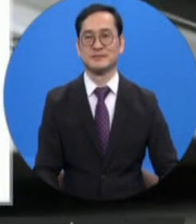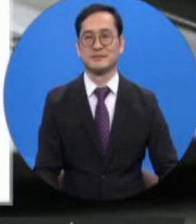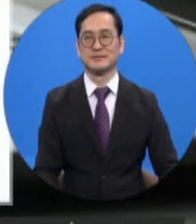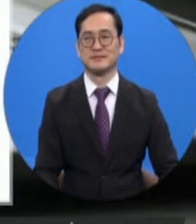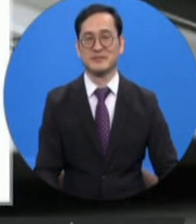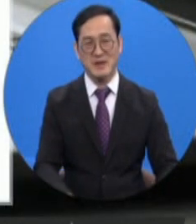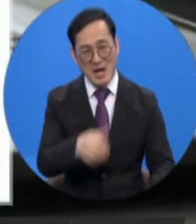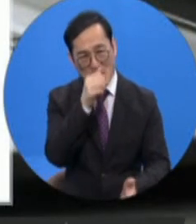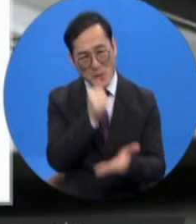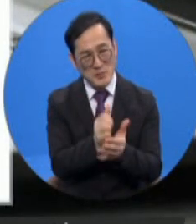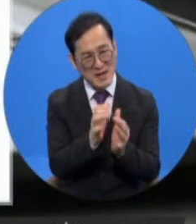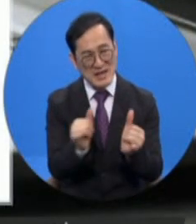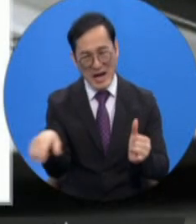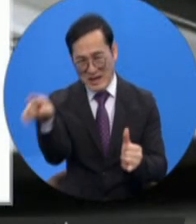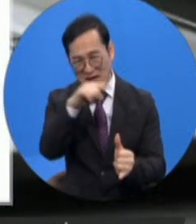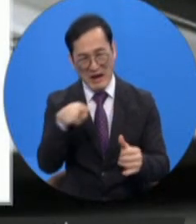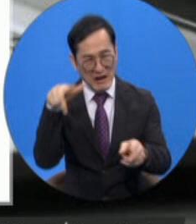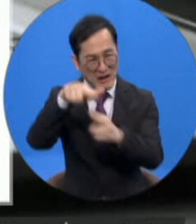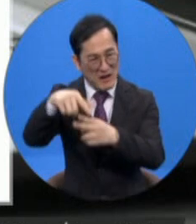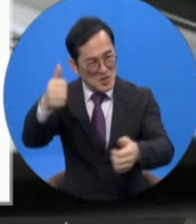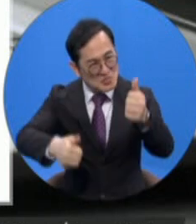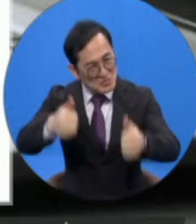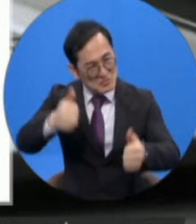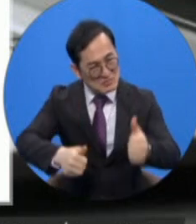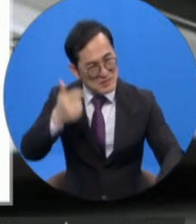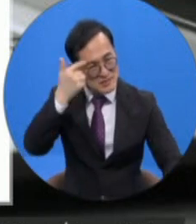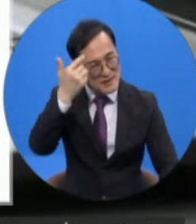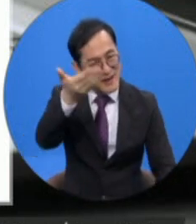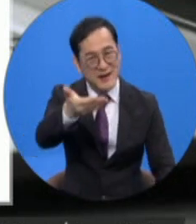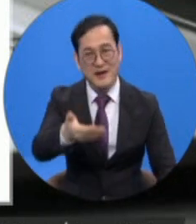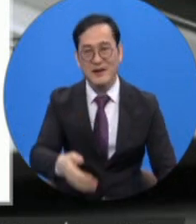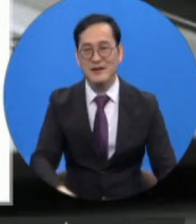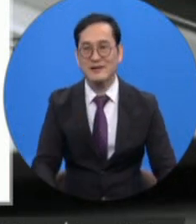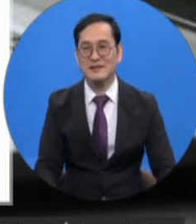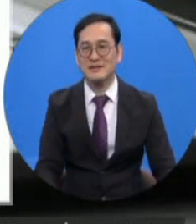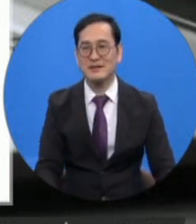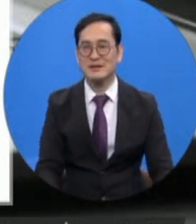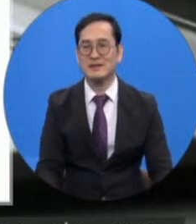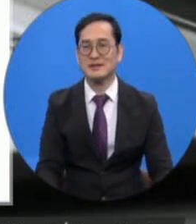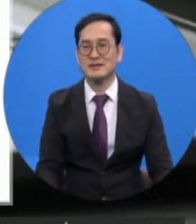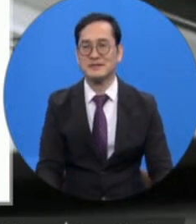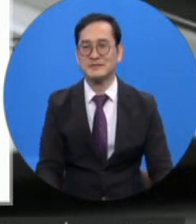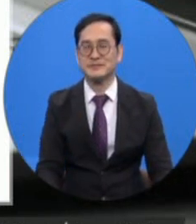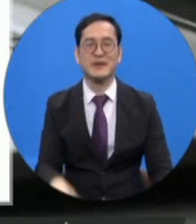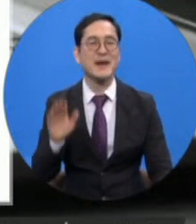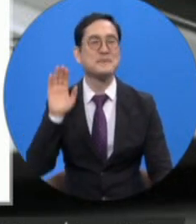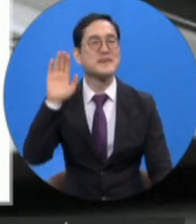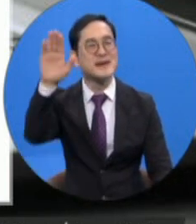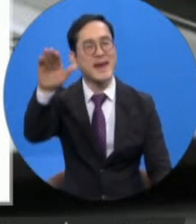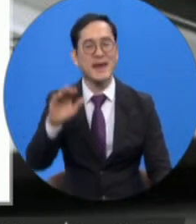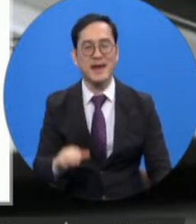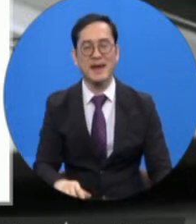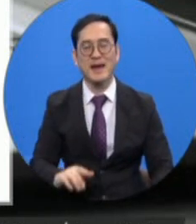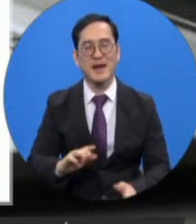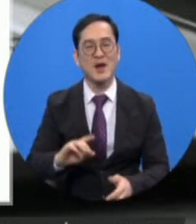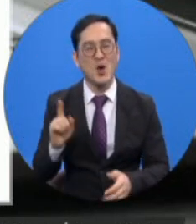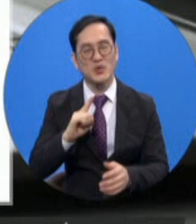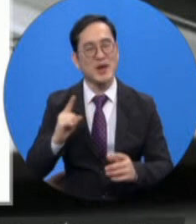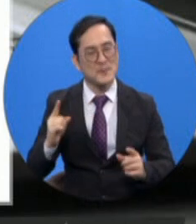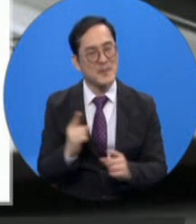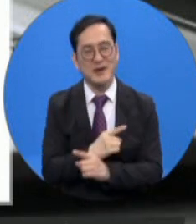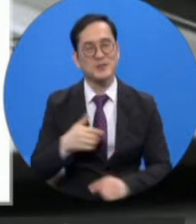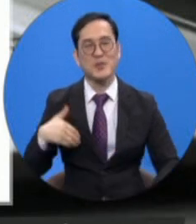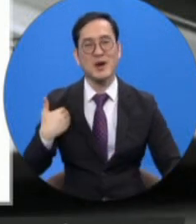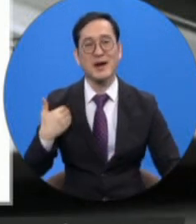범죄 혐의자들끼리의 역대급 비리 대선, 나쁜 놈들 전성시대가 됐다. 사람의 운명이라는 것은 또 어떻게 바뀔지 알 수 없다. 그러나 가짜 인생은 살지 말아야